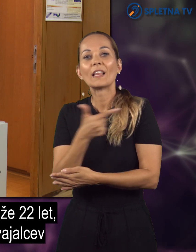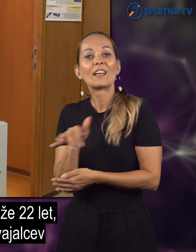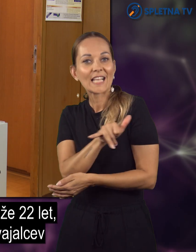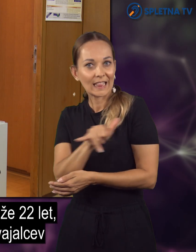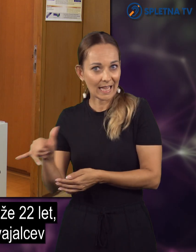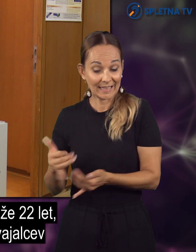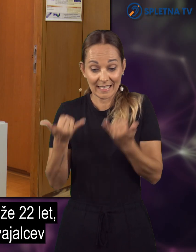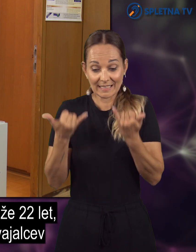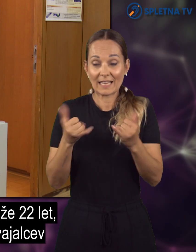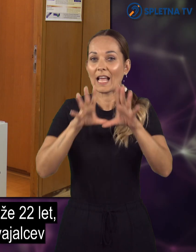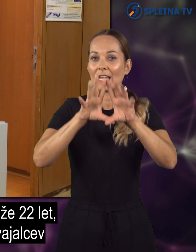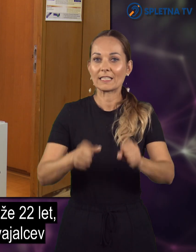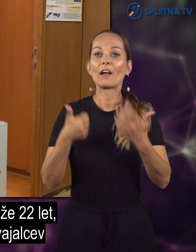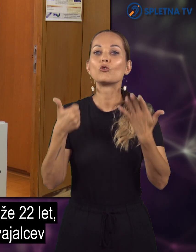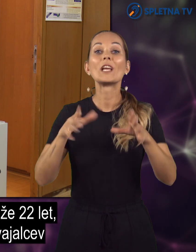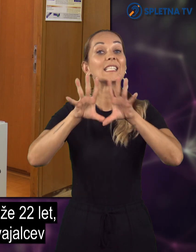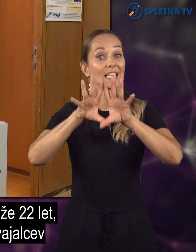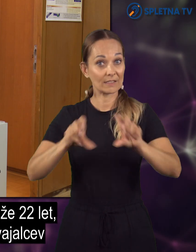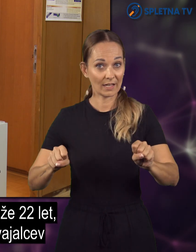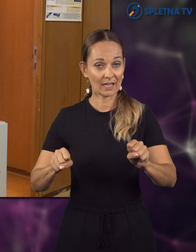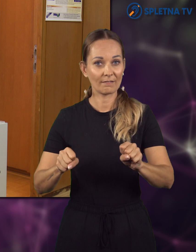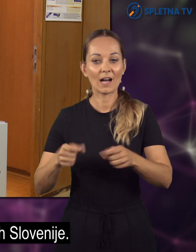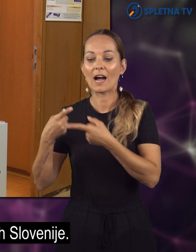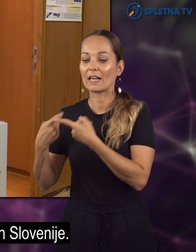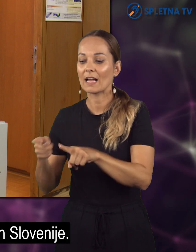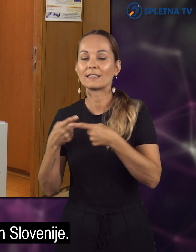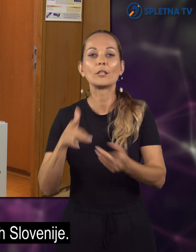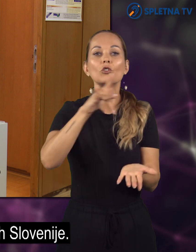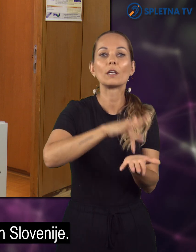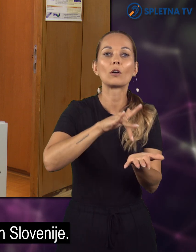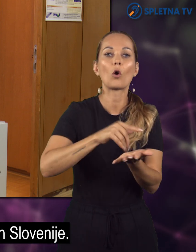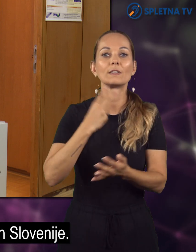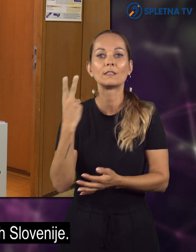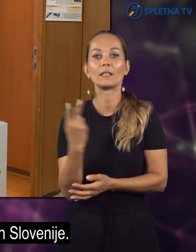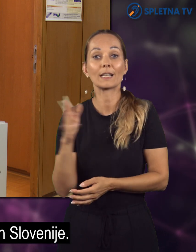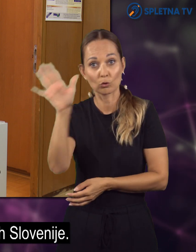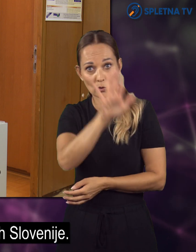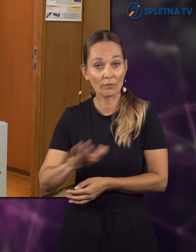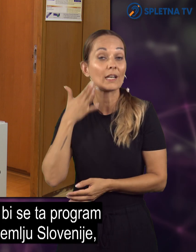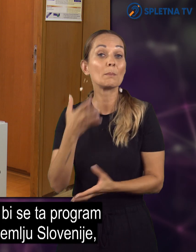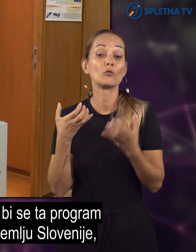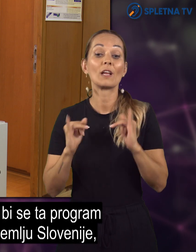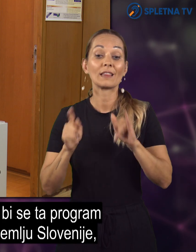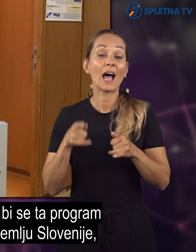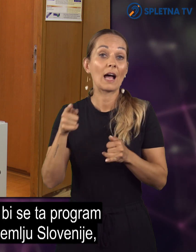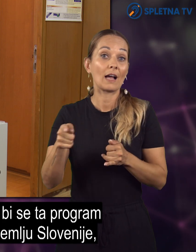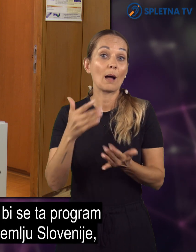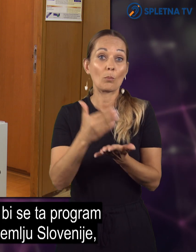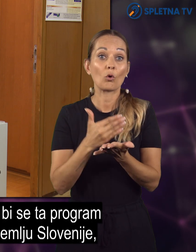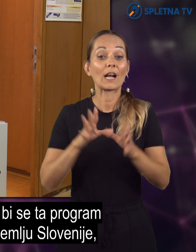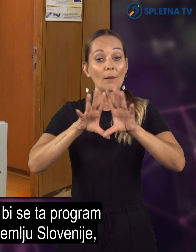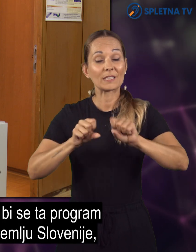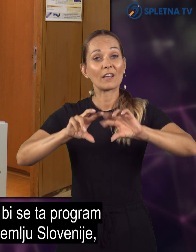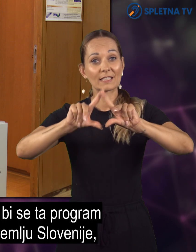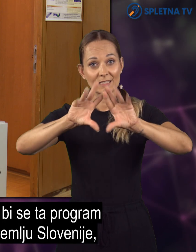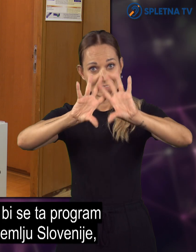let, trenutno ga izvaja 6 izvajalcev v različnih koncih Slovenije. Bi pa želeli seveda, da bi ta program